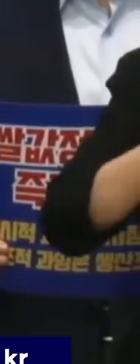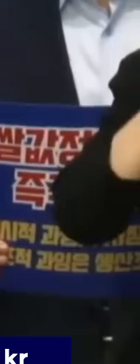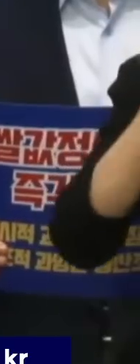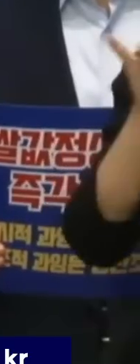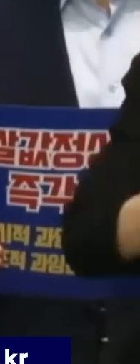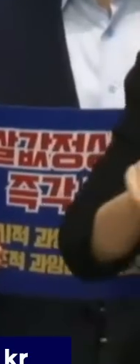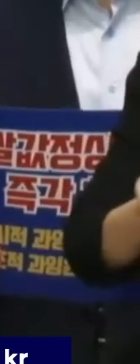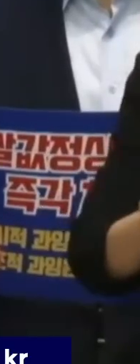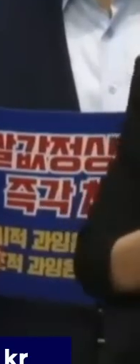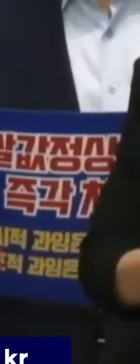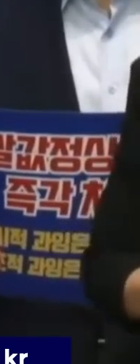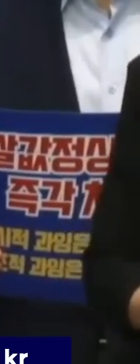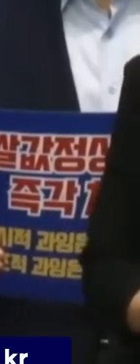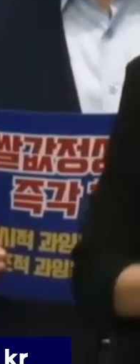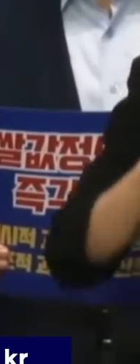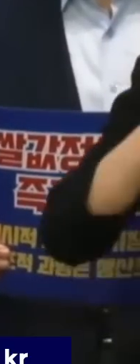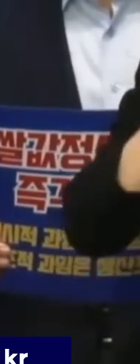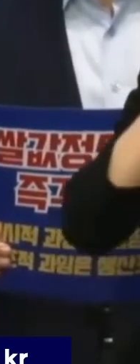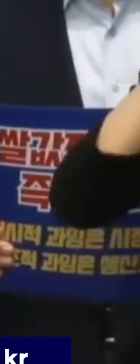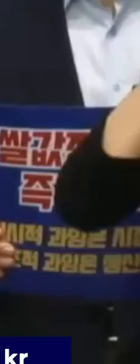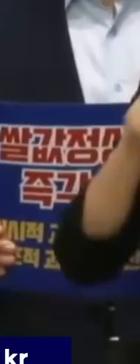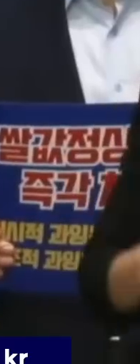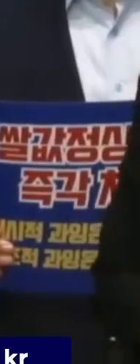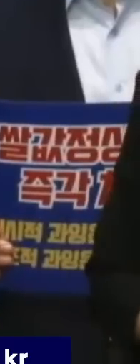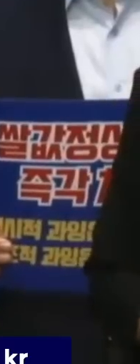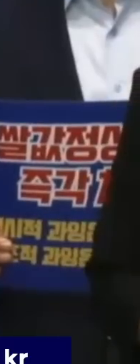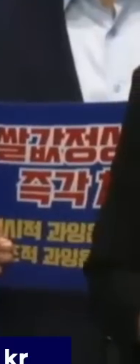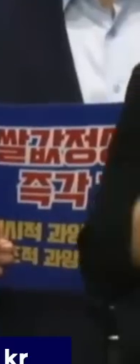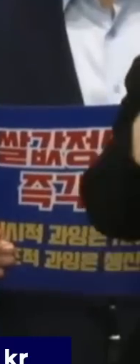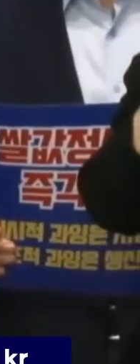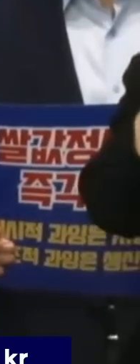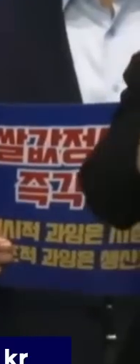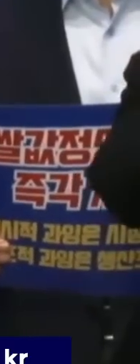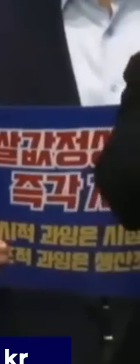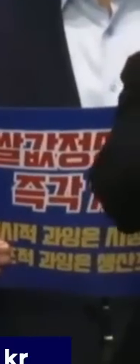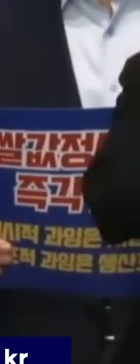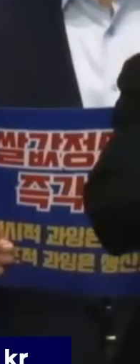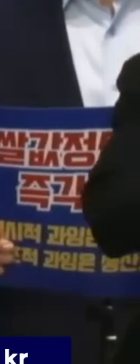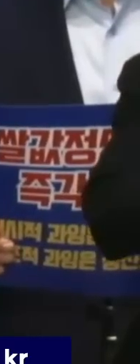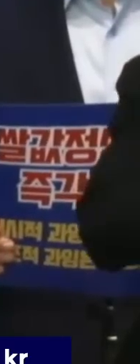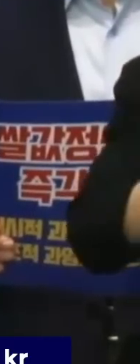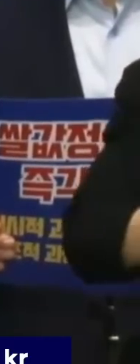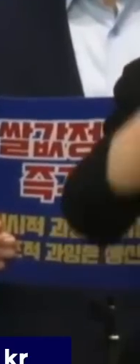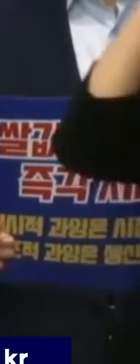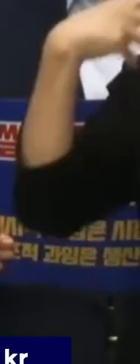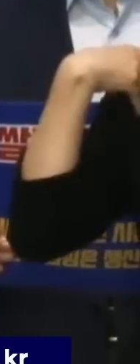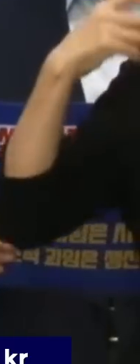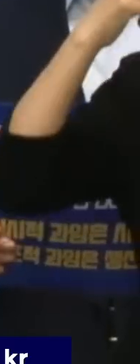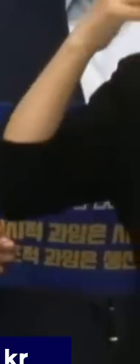탁상공론입니다. 저희는 쌀값을 바라보는 재정당국의 일방적 인식과 왜곡된